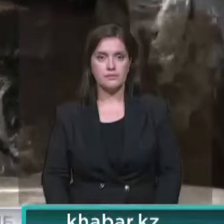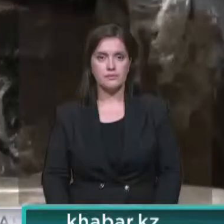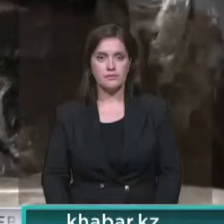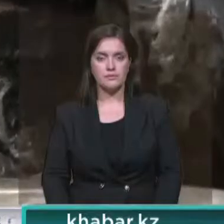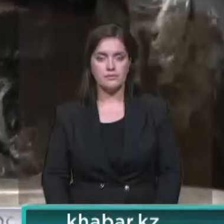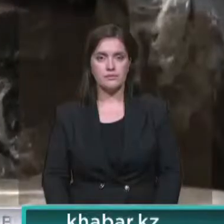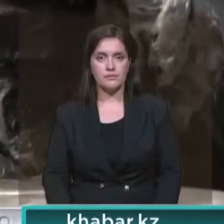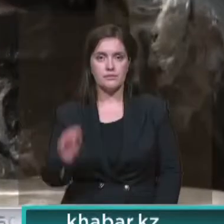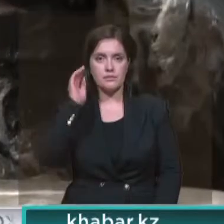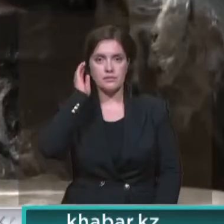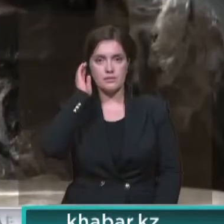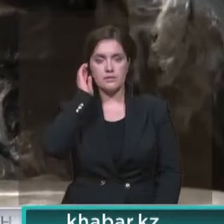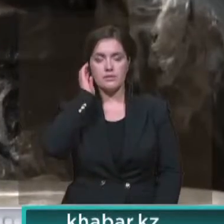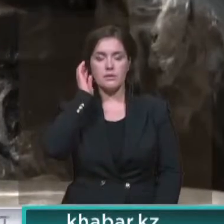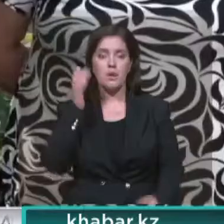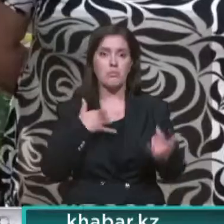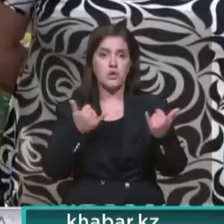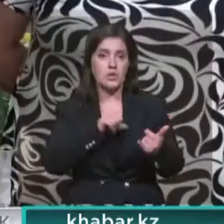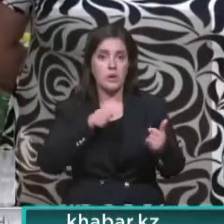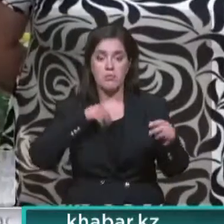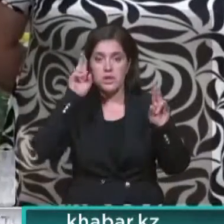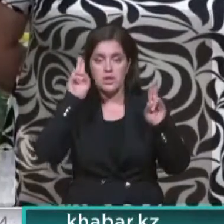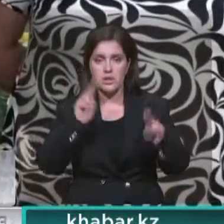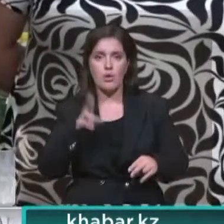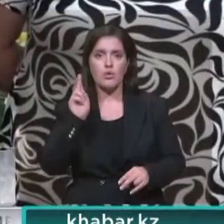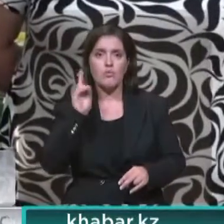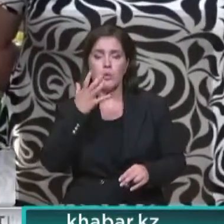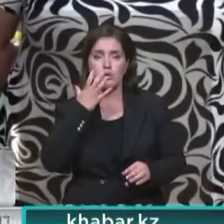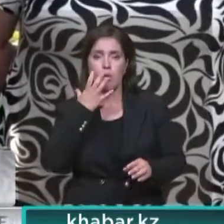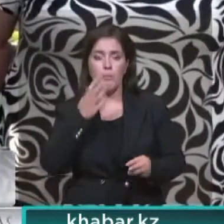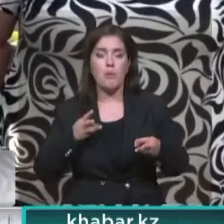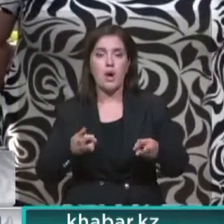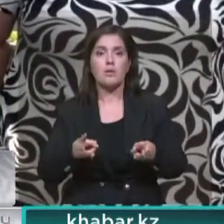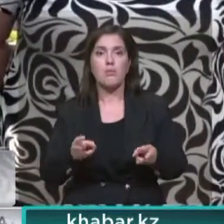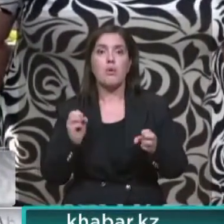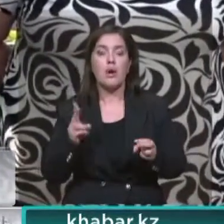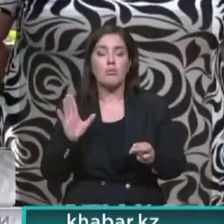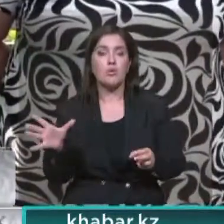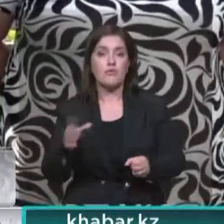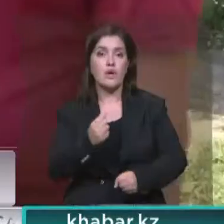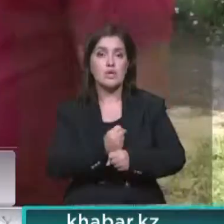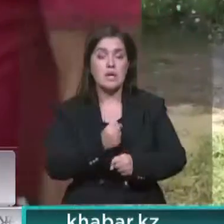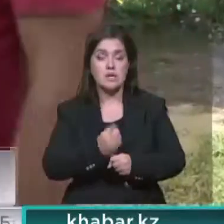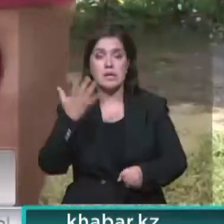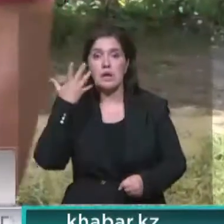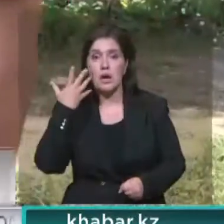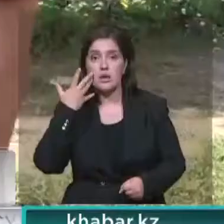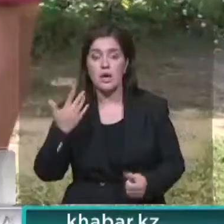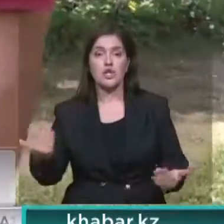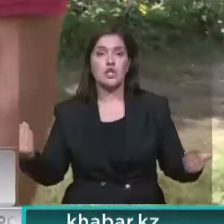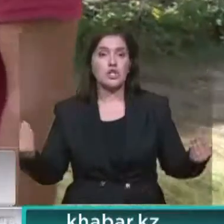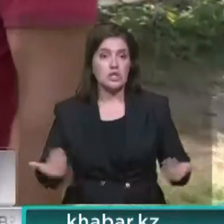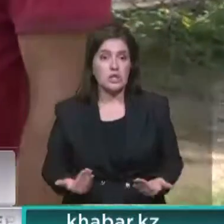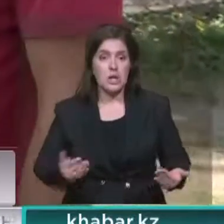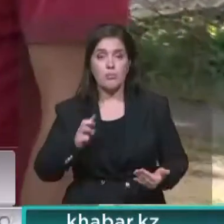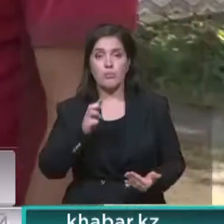Мы сейчас сами не знаем, кто нас будет отапливать, когда нас будут отапливать, как это все будет делаться и когда. Жители окраины